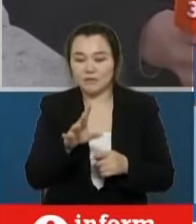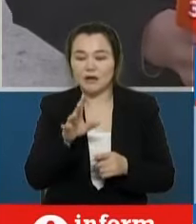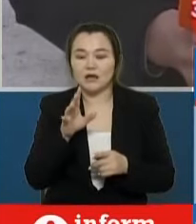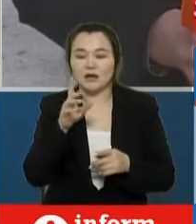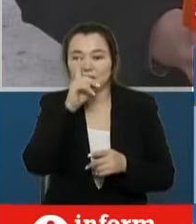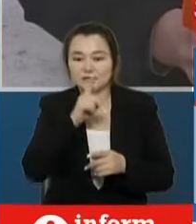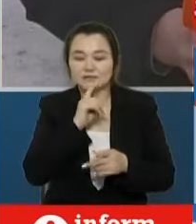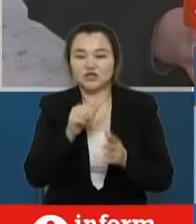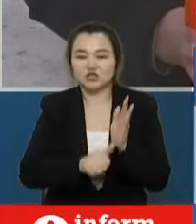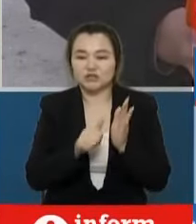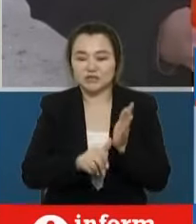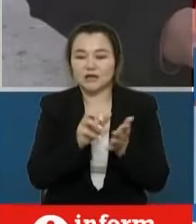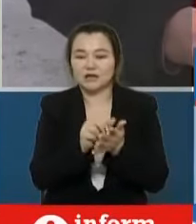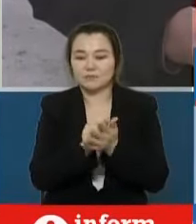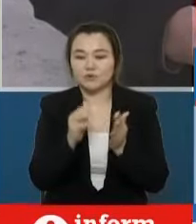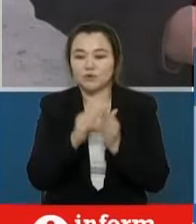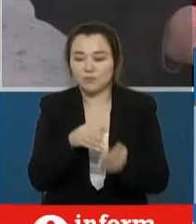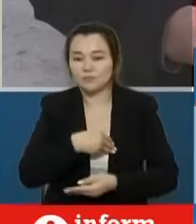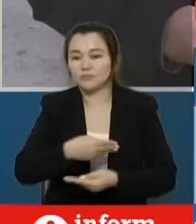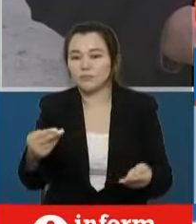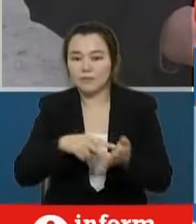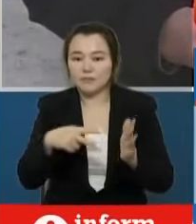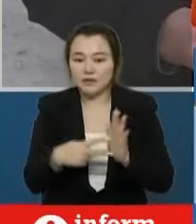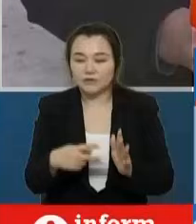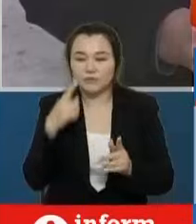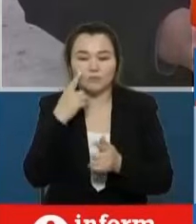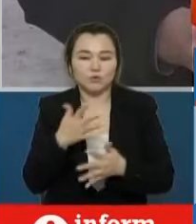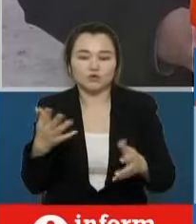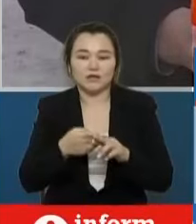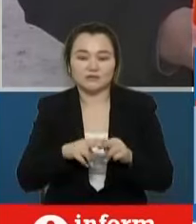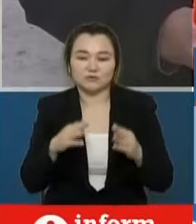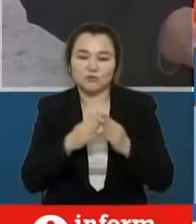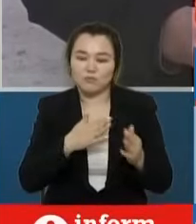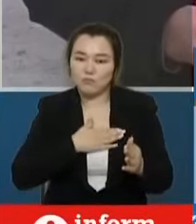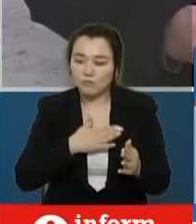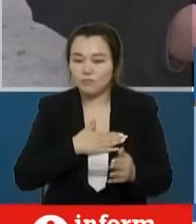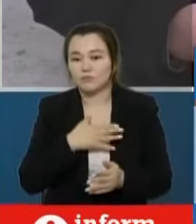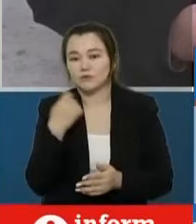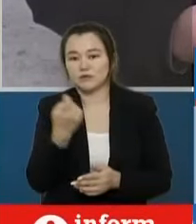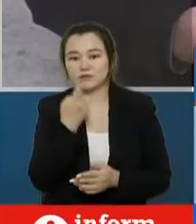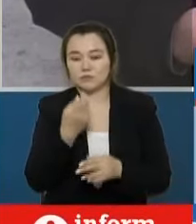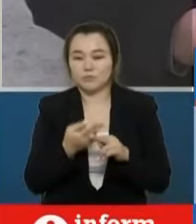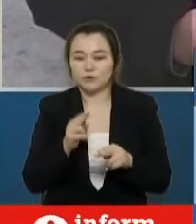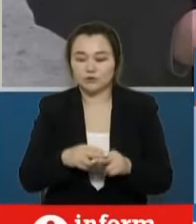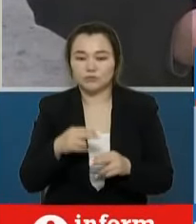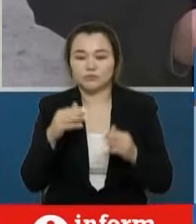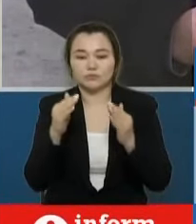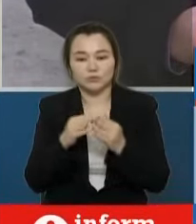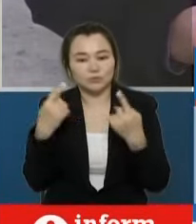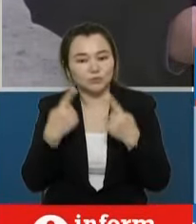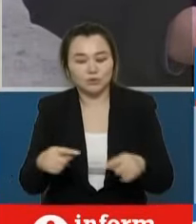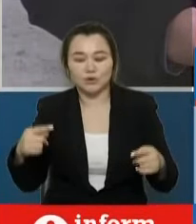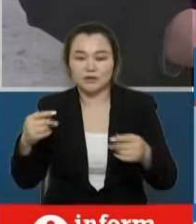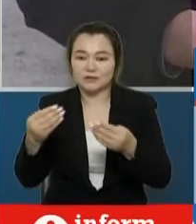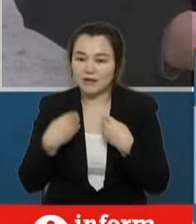үйді пайдалануға беруді жоспарлаған. Алайда тұрғындардың дені бұл үй біздің меншігіміз, сондықтан басыбайлы баспана бермейінше